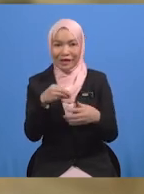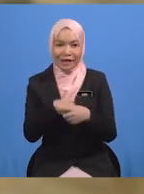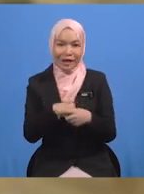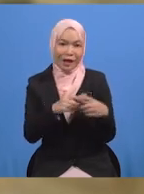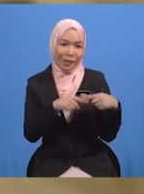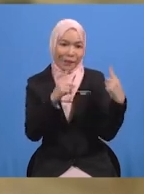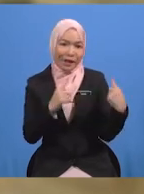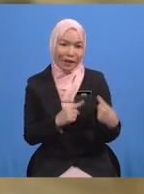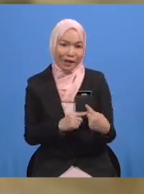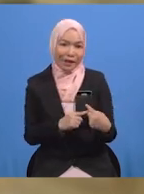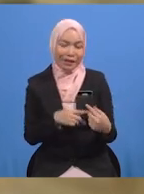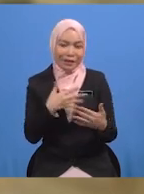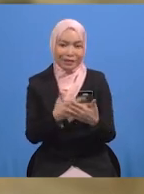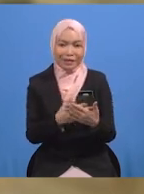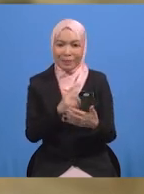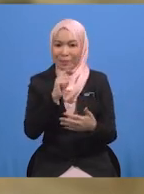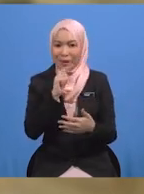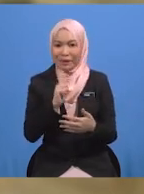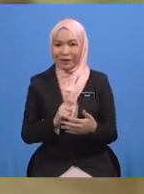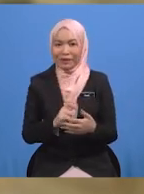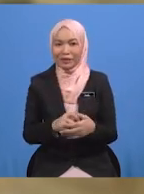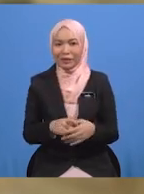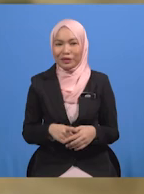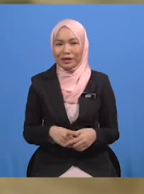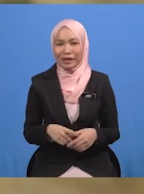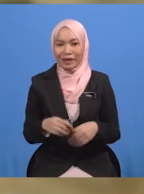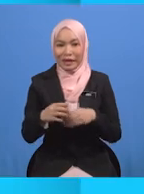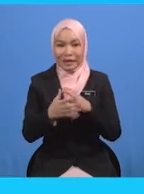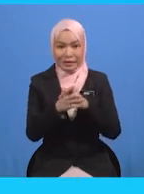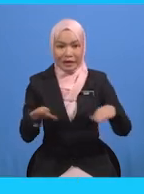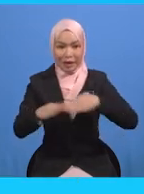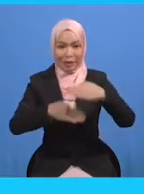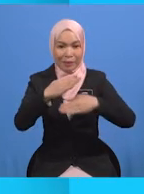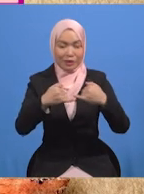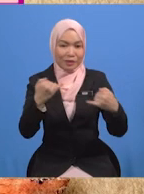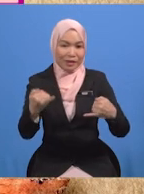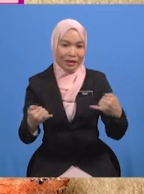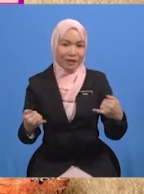pedoman di hari muka. Selamat maju jaya. Jumpa lagi.